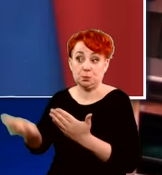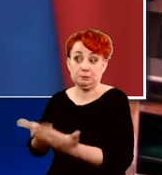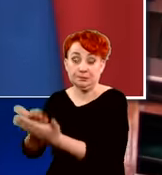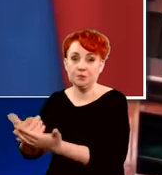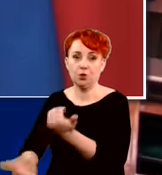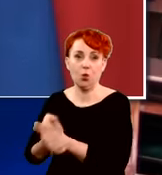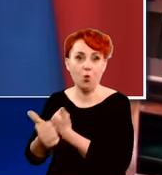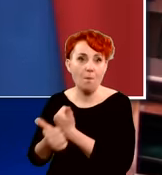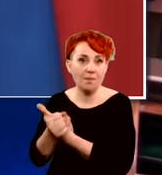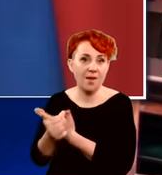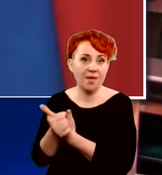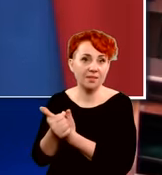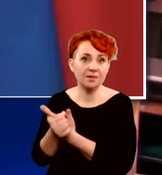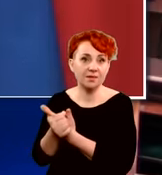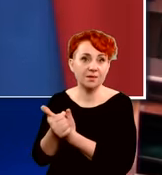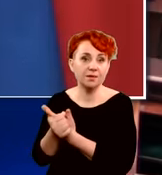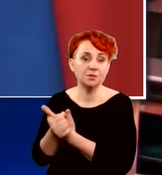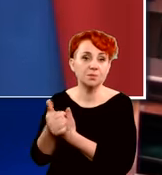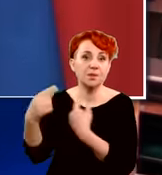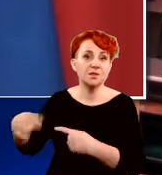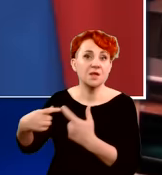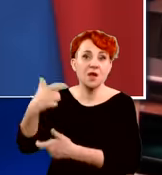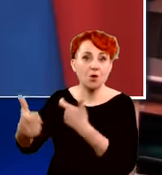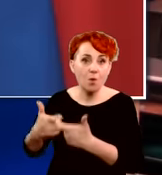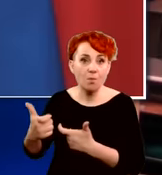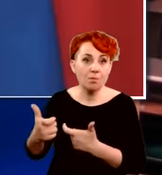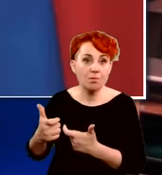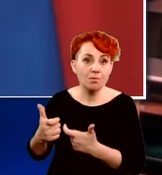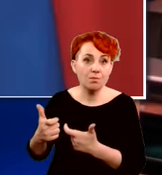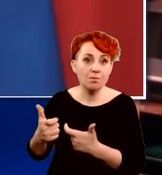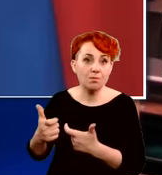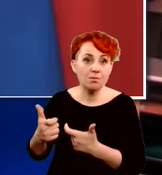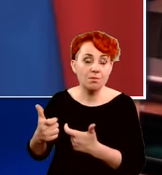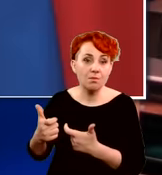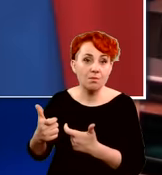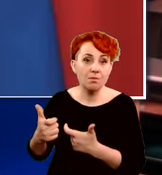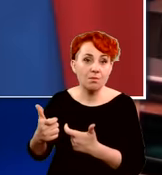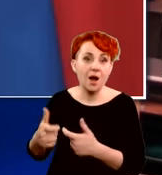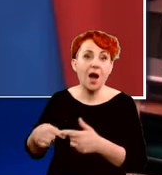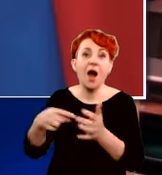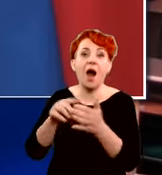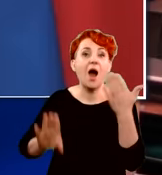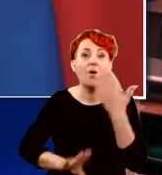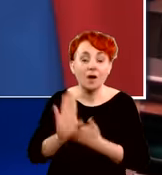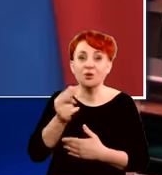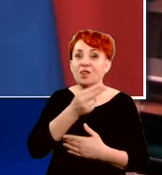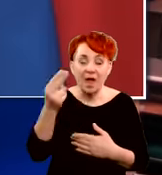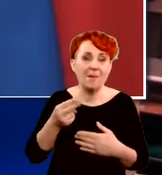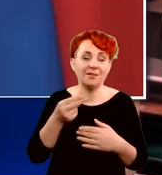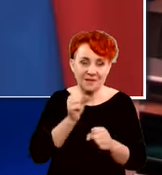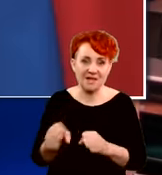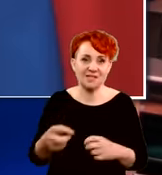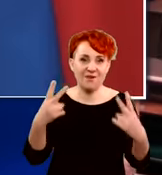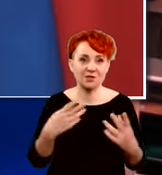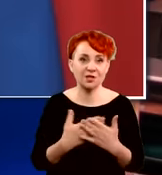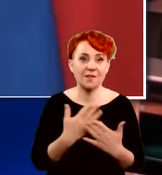by się tym nie zajmowała, bo nie byłoby tematu. A okazuje się, że temat jest, więc pytam